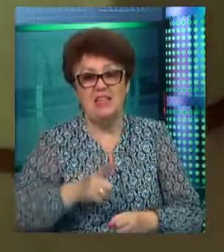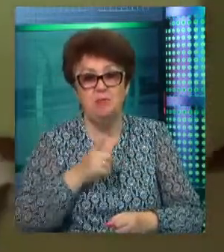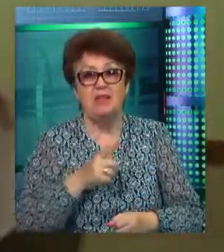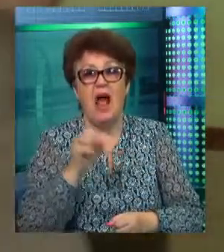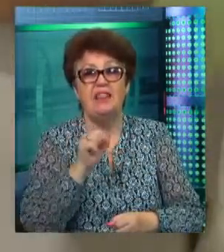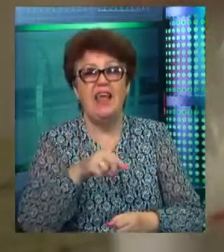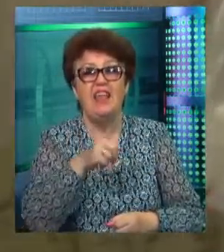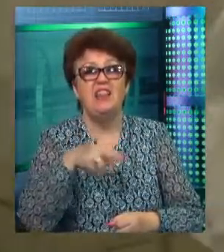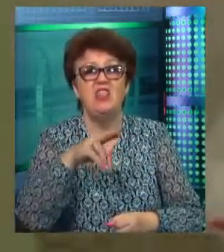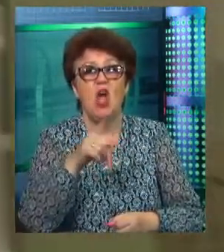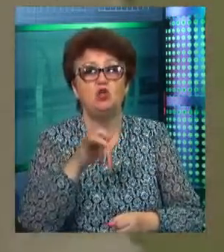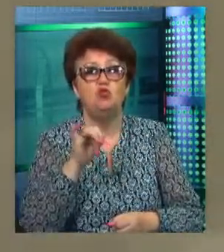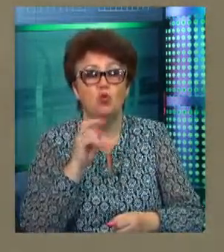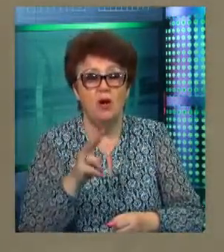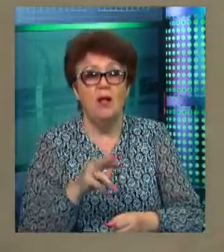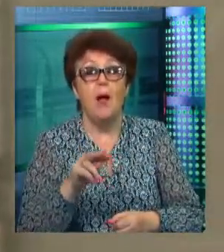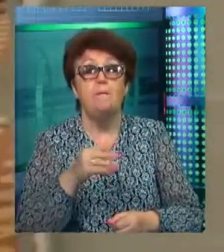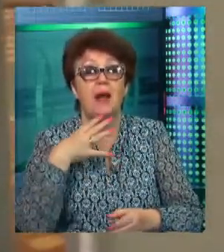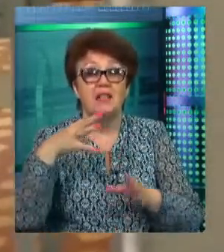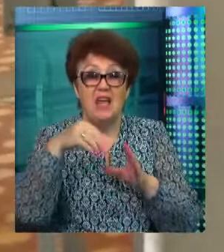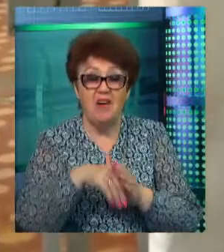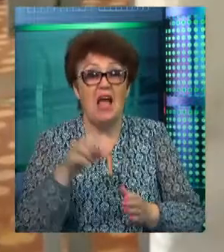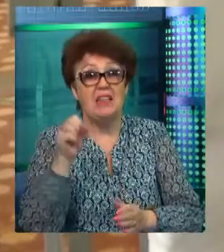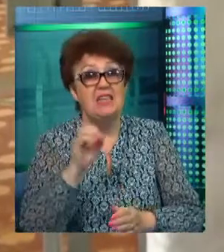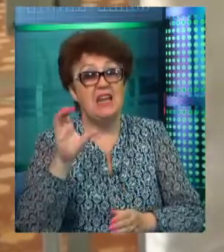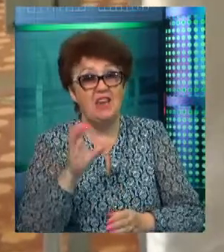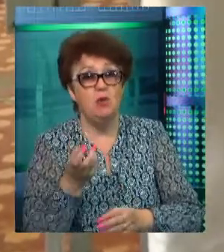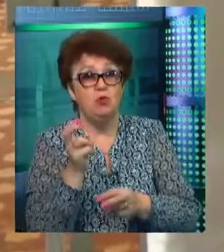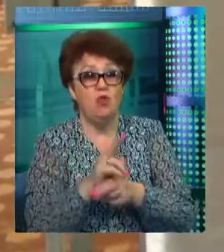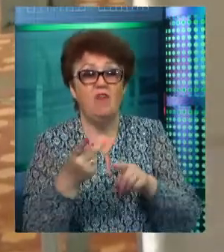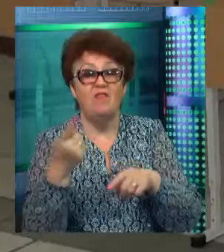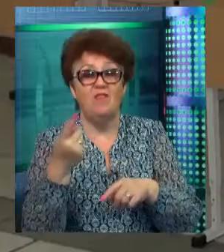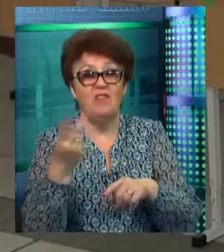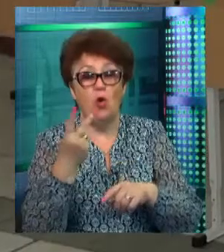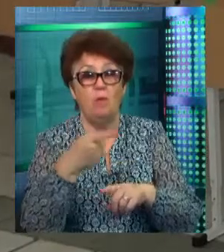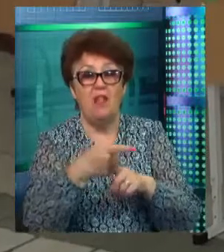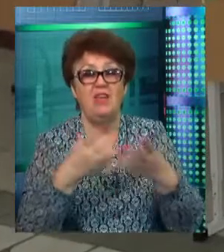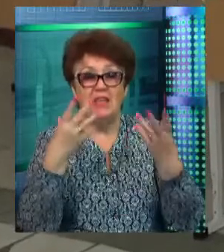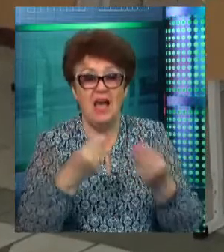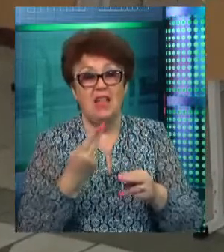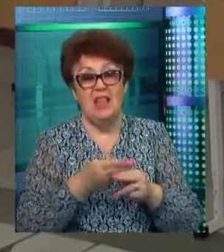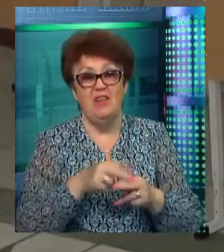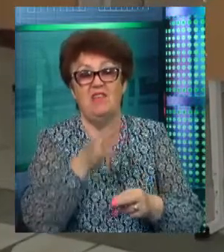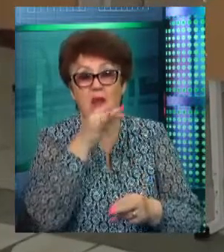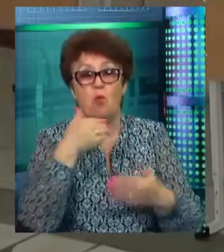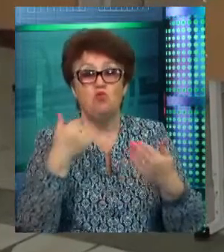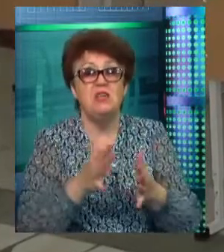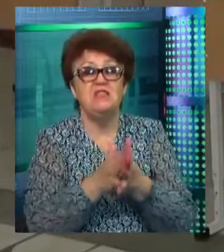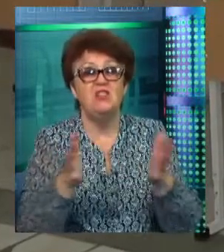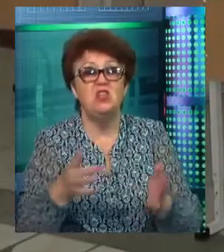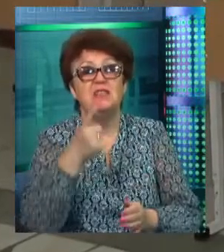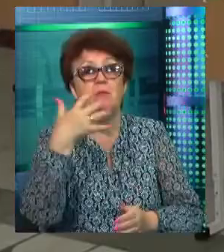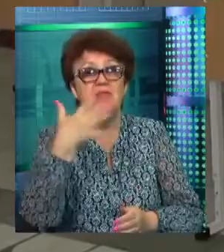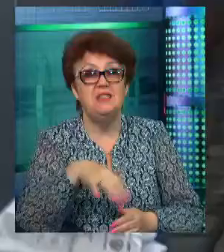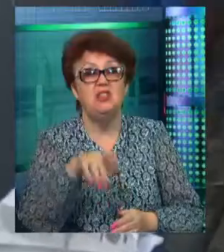андрей дьячук проголосовать по поправкам конституции андрей сергеевич пришел во второй половине дня на этот момент на участке уже свыше 150